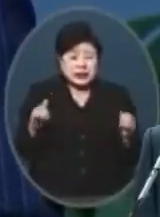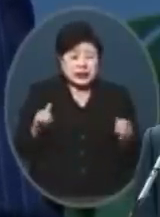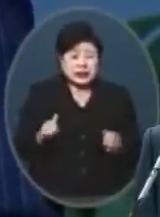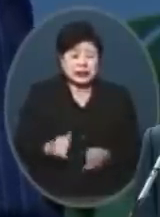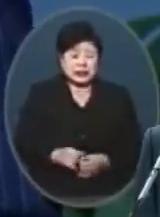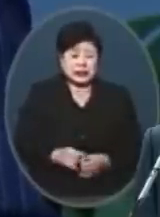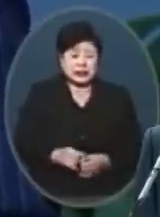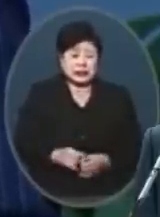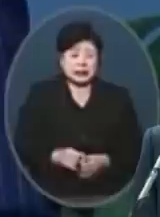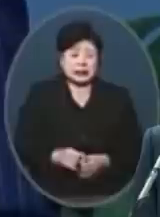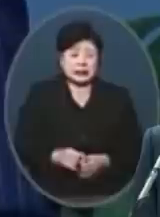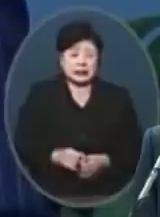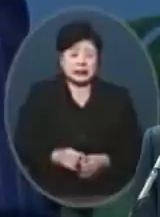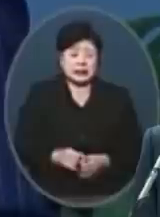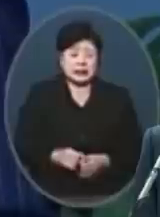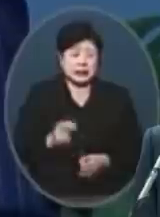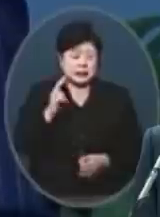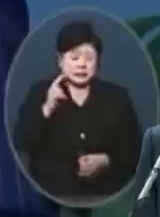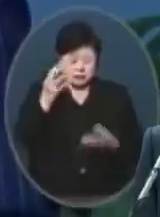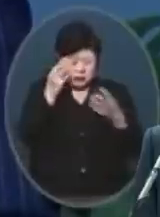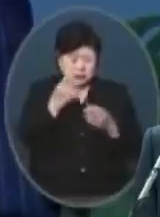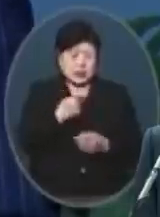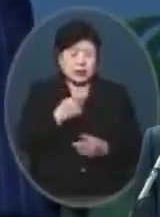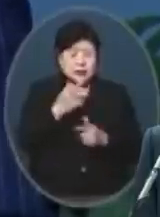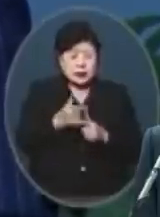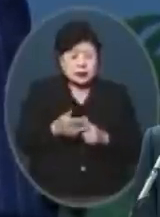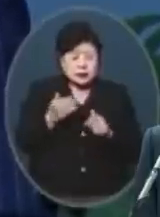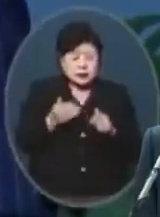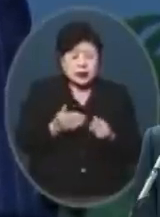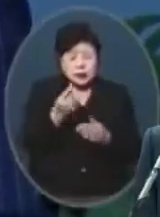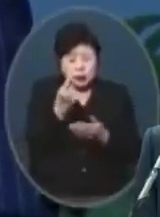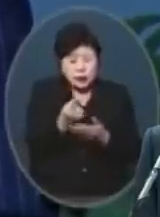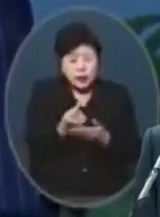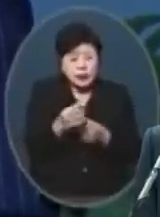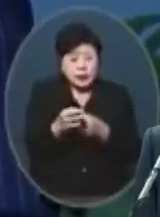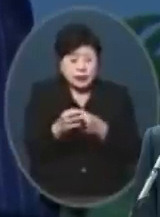한없는 고통을 당해도 예수님께 나오면